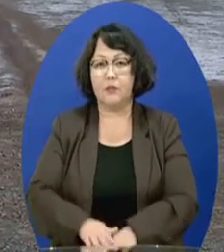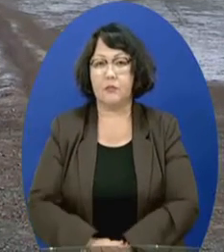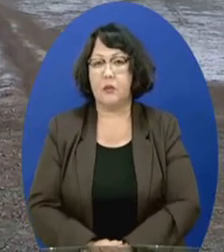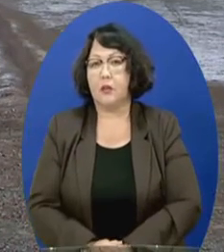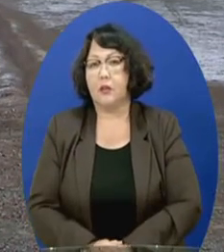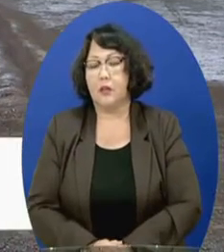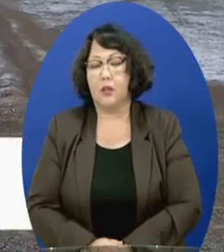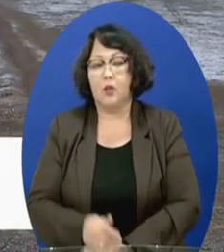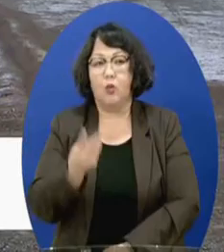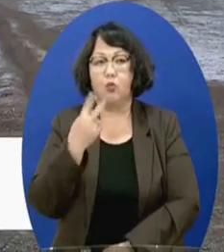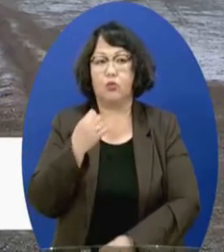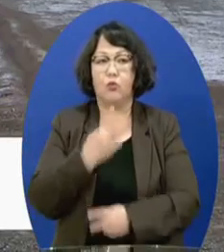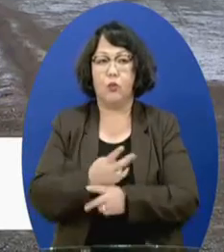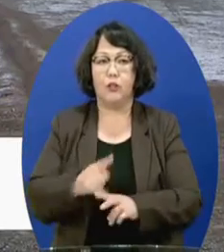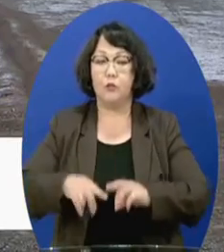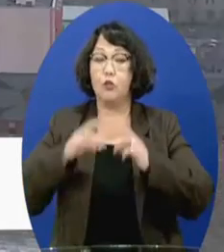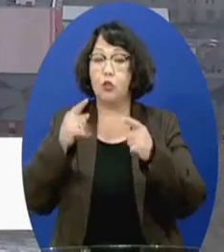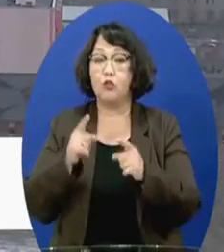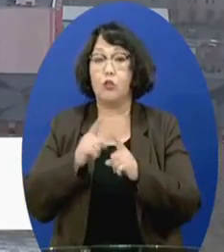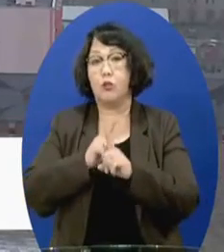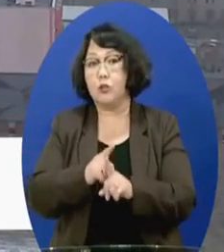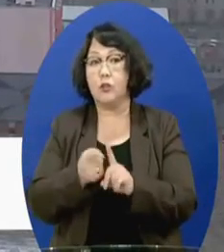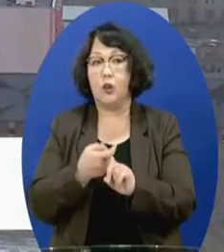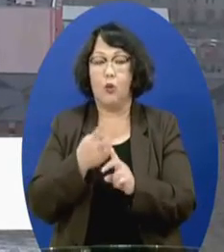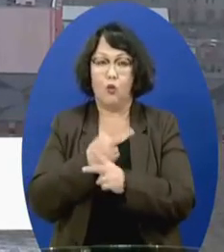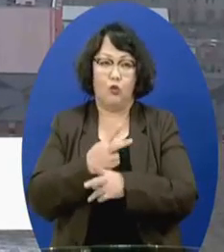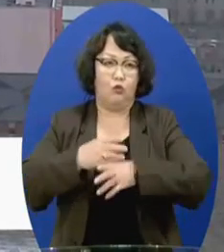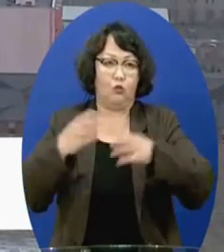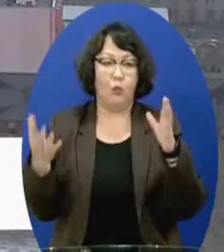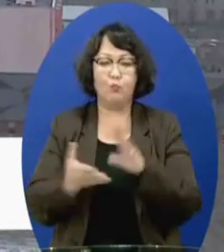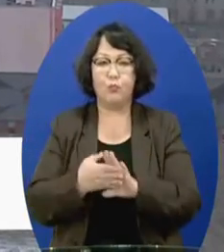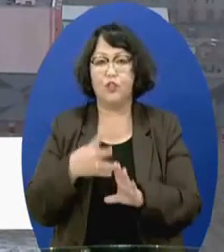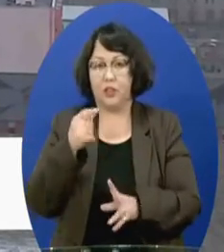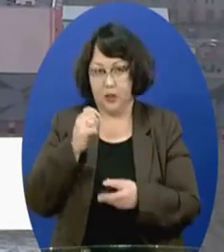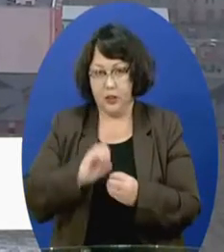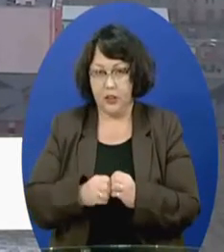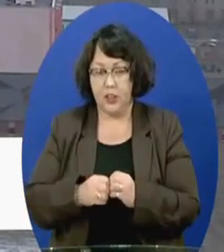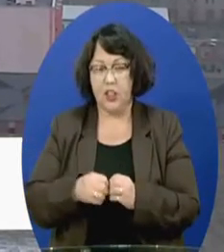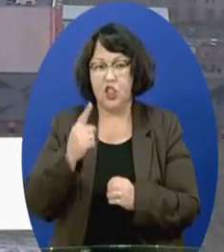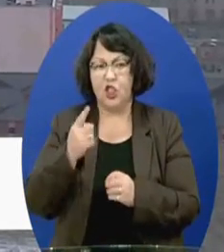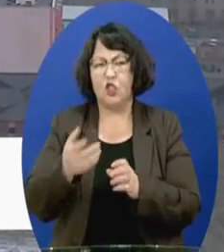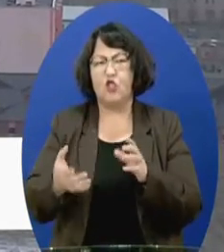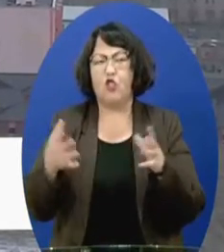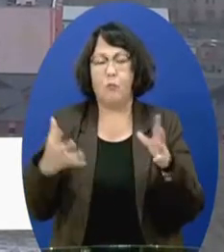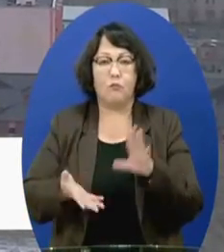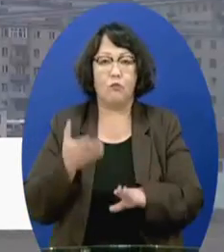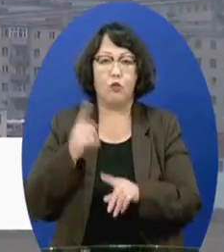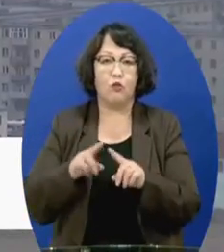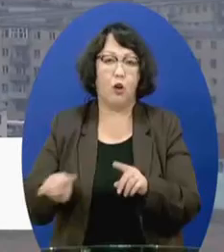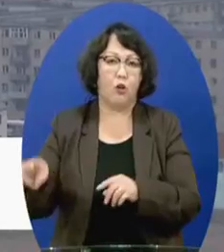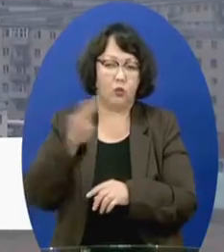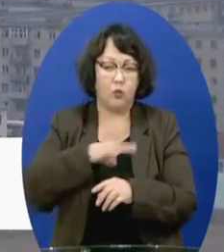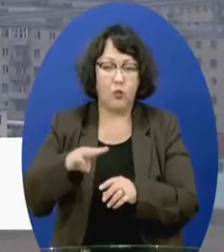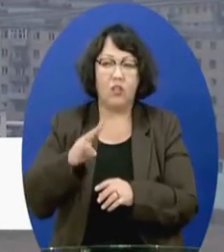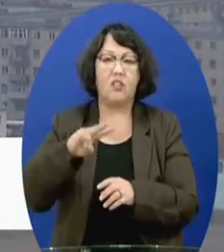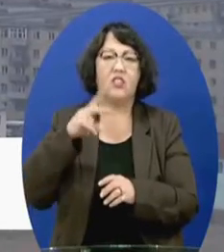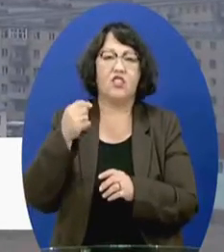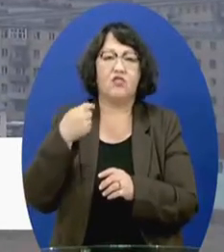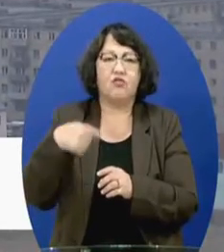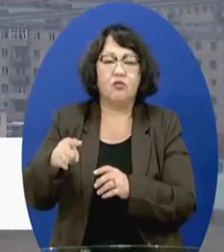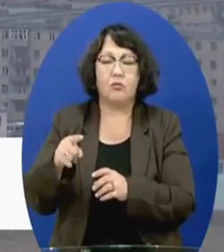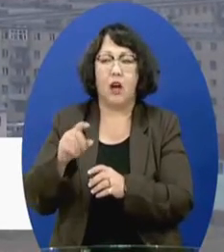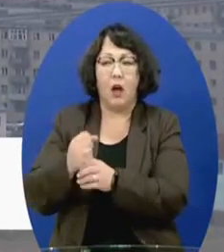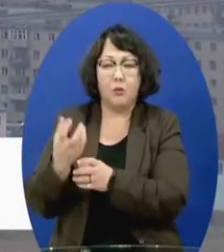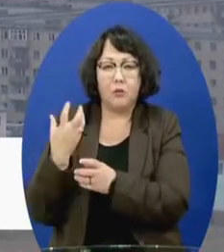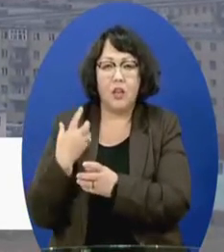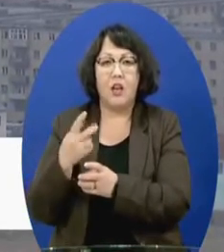Энэ бол үндсэн хуулийн нэмэлт өөрчлөлтийн хүрээнд хэрэгжүүлсэн хуулийн томоохон шинжилэл болж байна. Нэг том дэвшил нь орон нутгийн шат шатны нэгжийн чиг үүрэг бүрэн